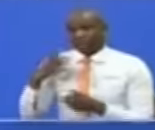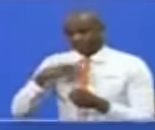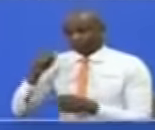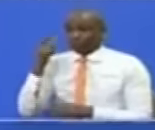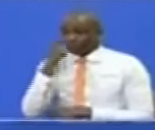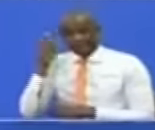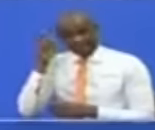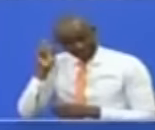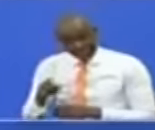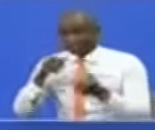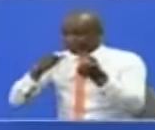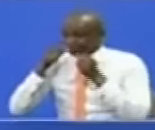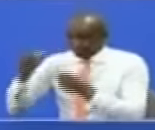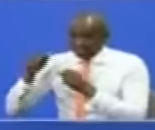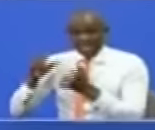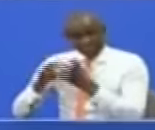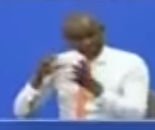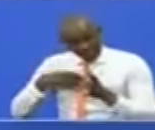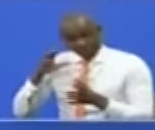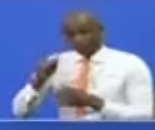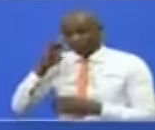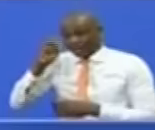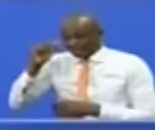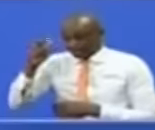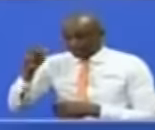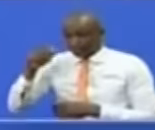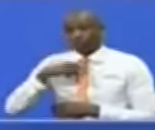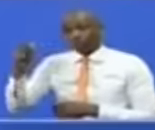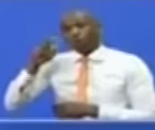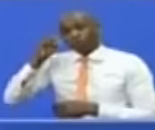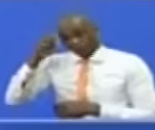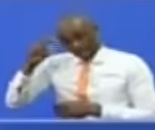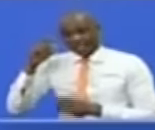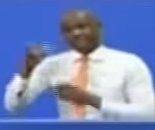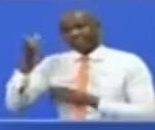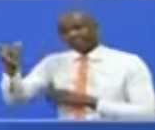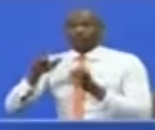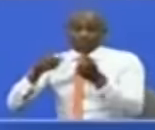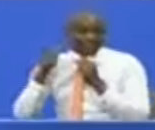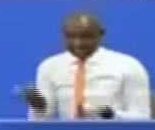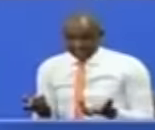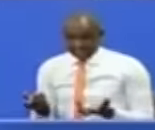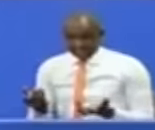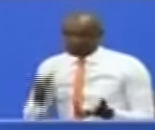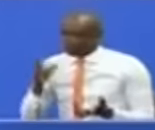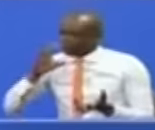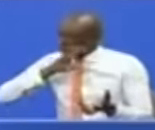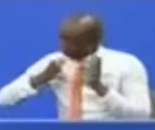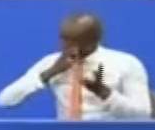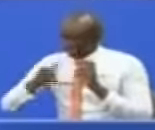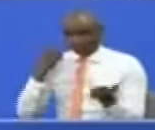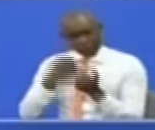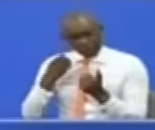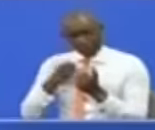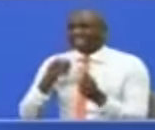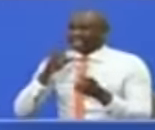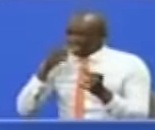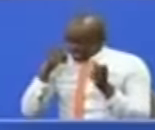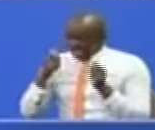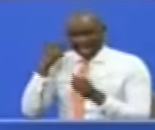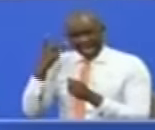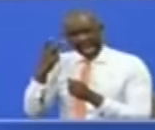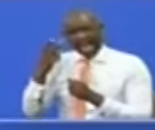Sudan. Ukidisarm watu kutoka Marsabit, lazima uende Moyale upande ule mwingine udisarm. So, complications ya mambo ya disarmament, sio ati